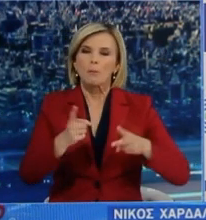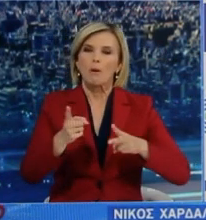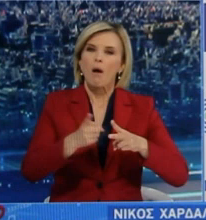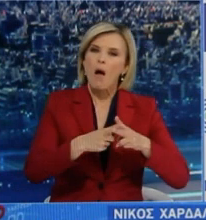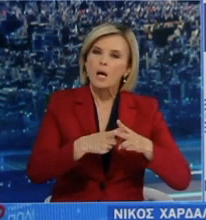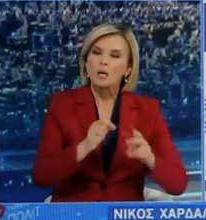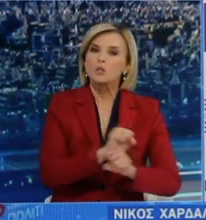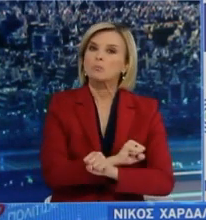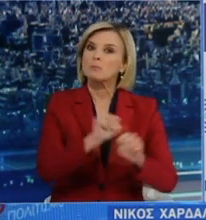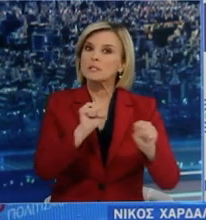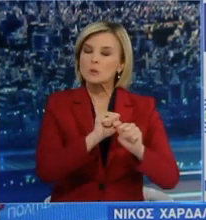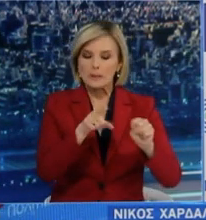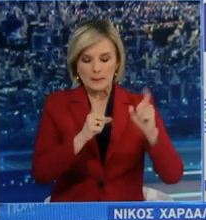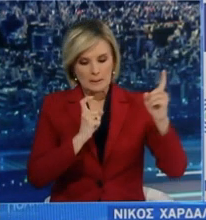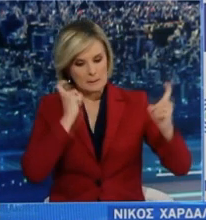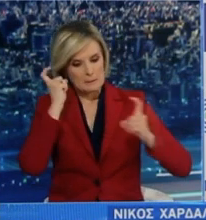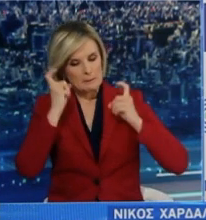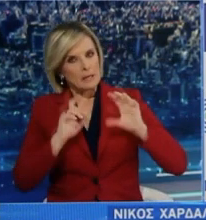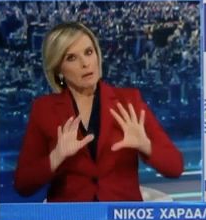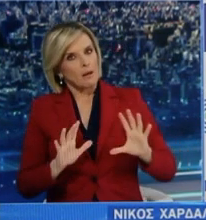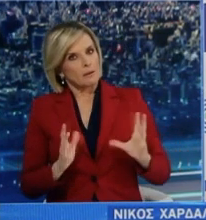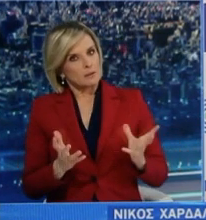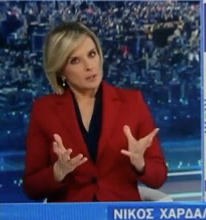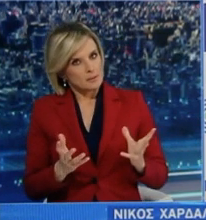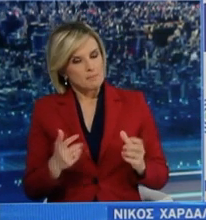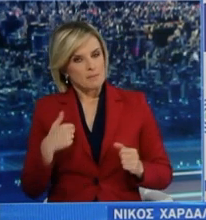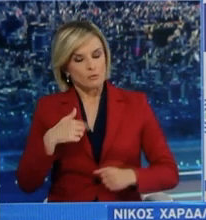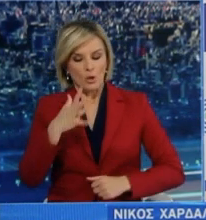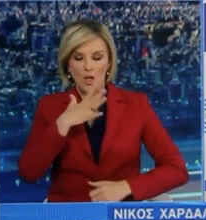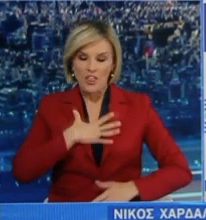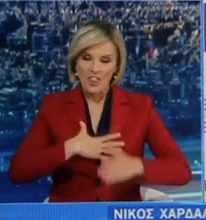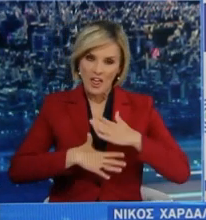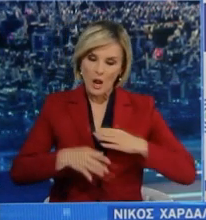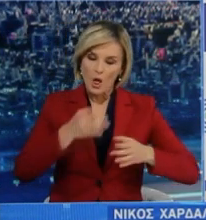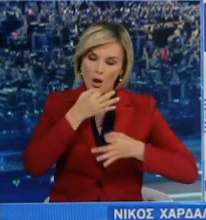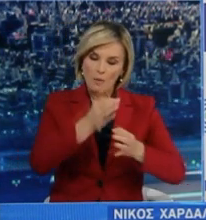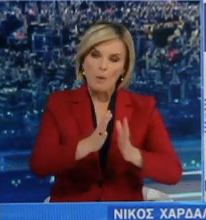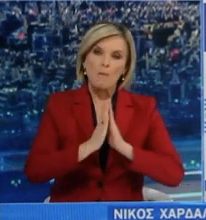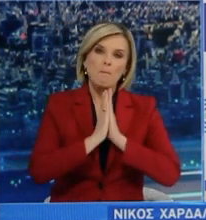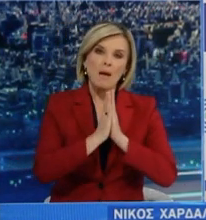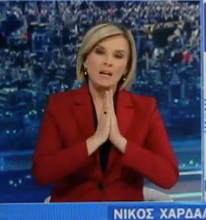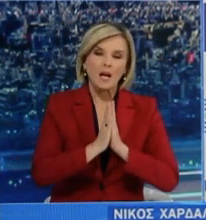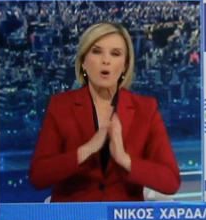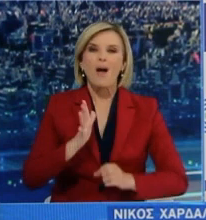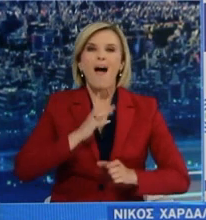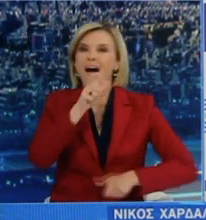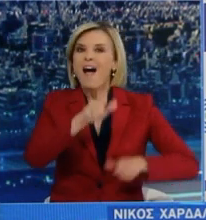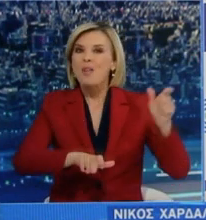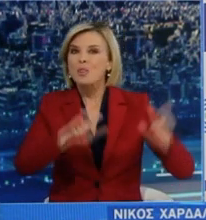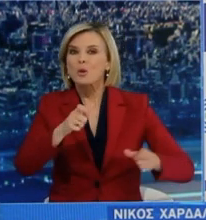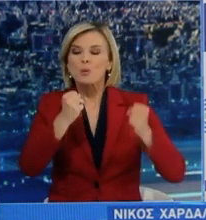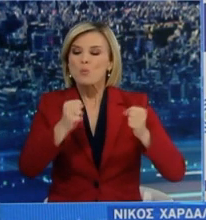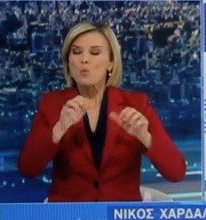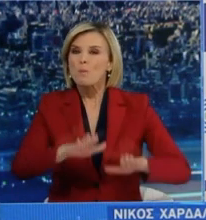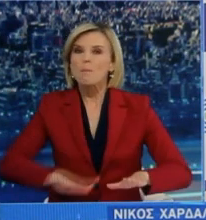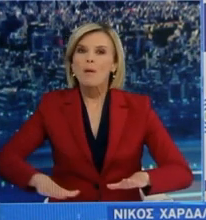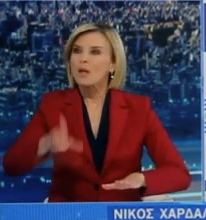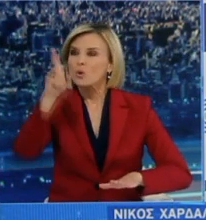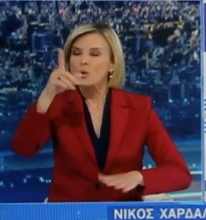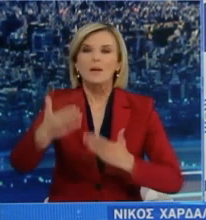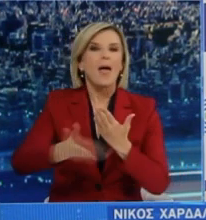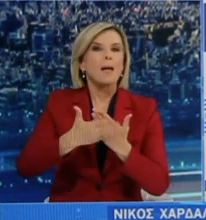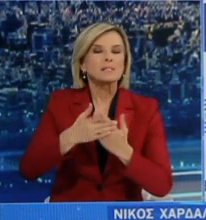τα οποία μας προβληματίζουν ιδιαίτερα. Γι' αυτό και θα ήθελα να απευθύνω έκκληση στους κατοίκους και τους επισκέπτες